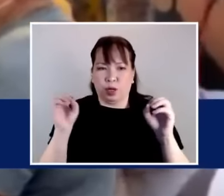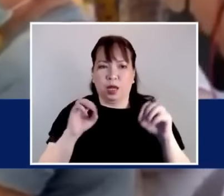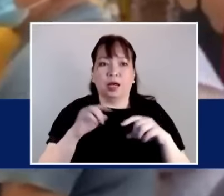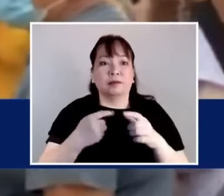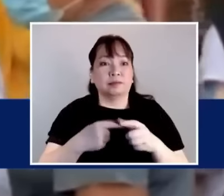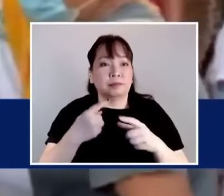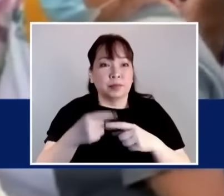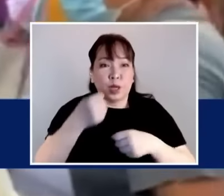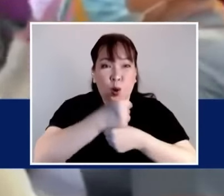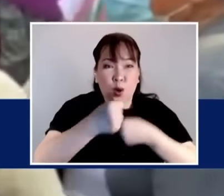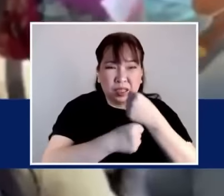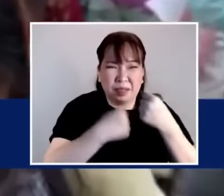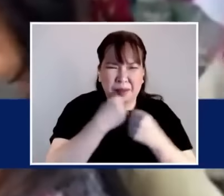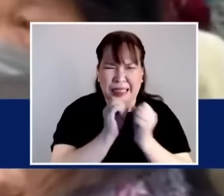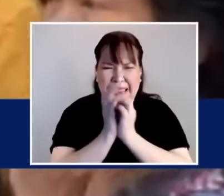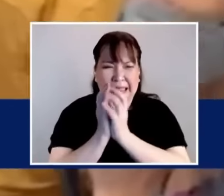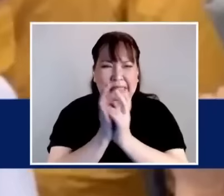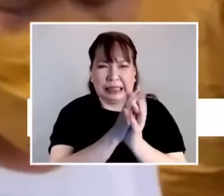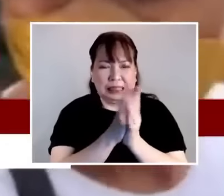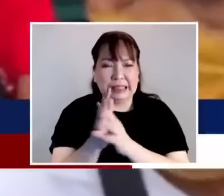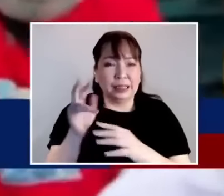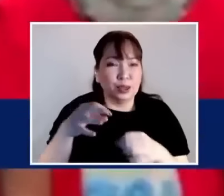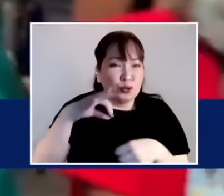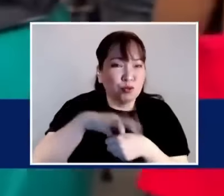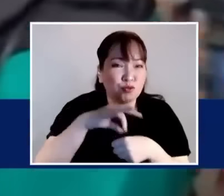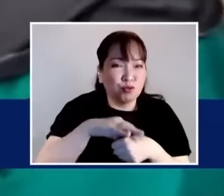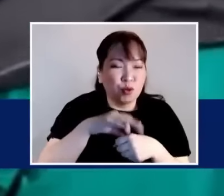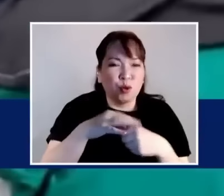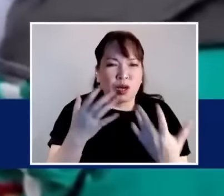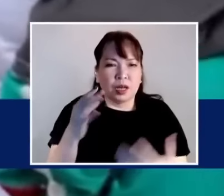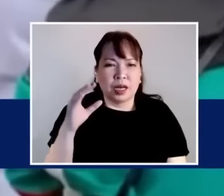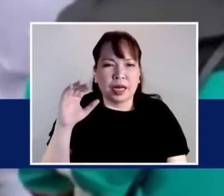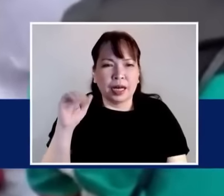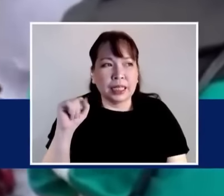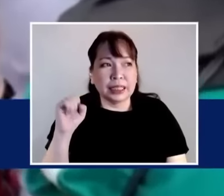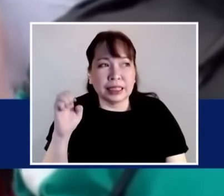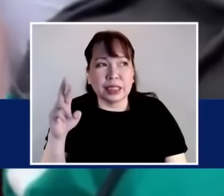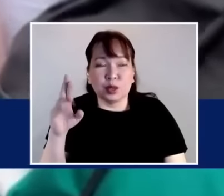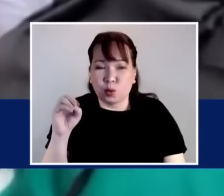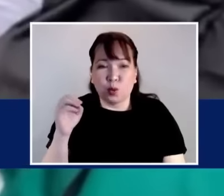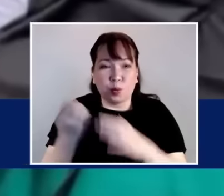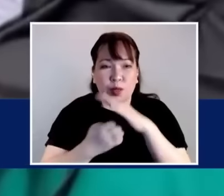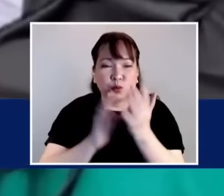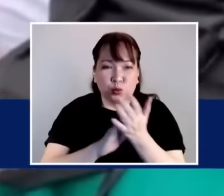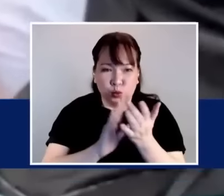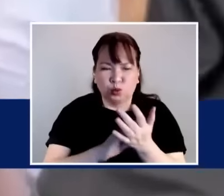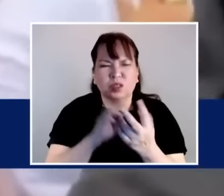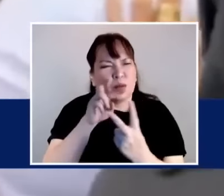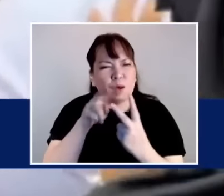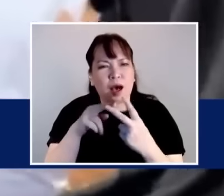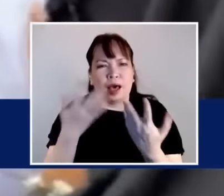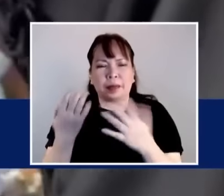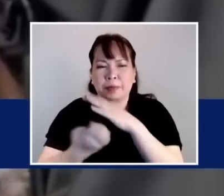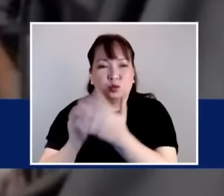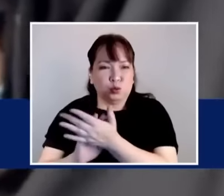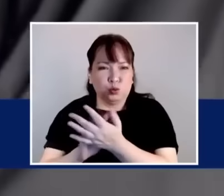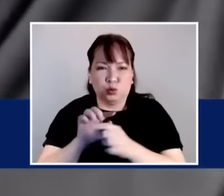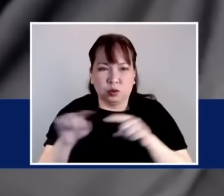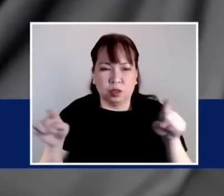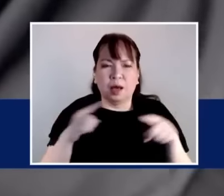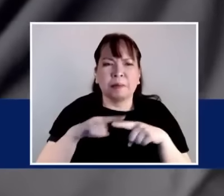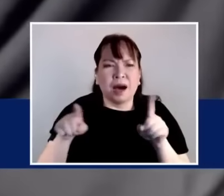City kanina para makaboto sa Cero Elementary School at Central Pilot Elementary School. Naantala ang